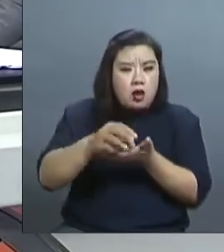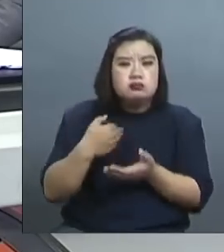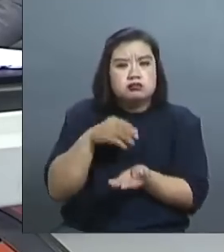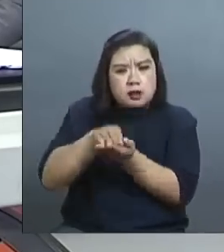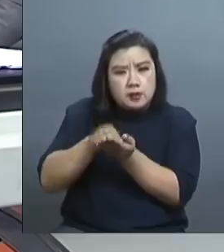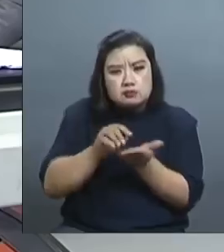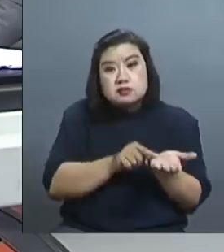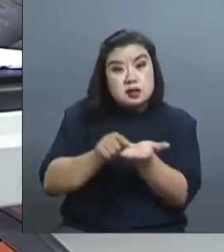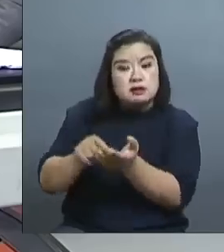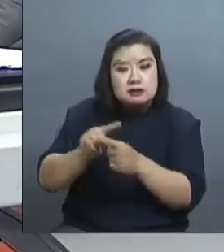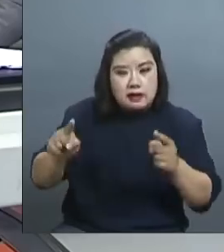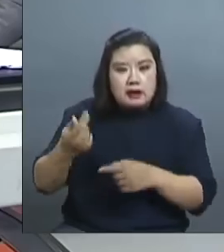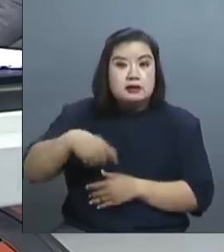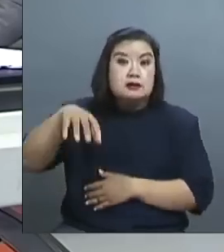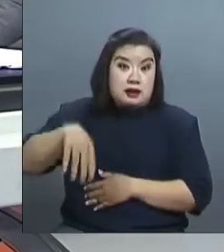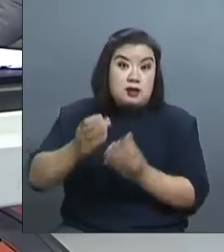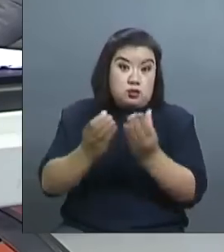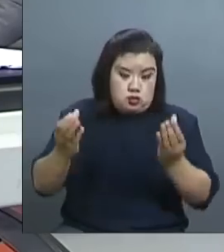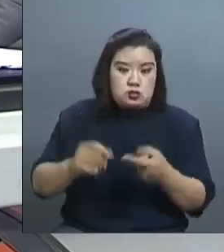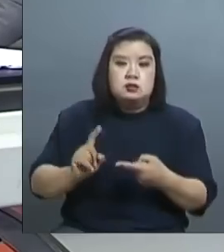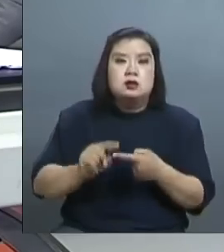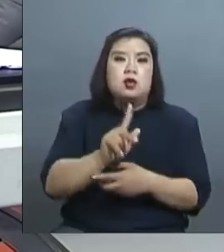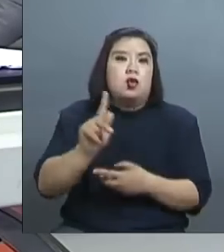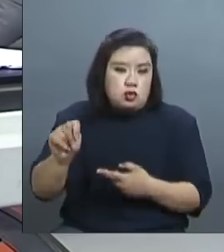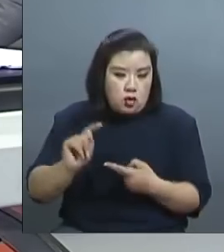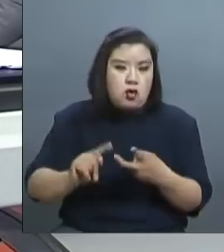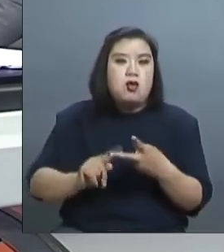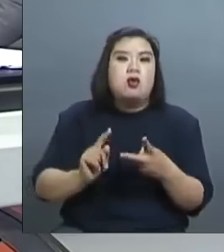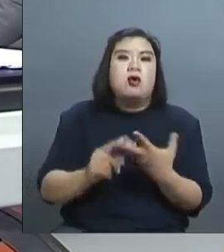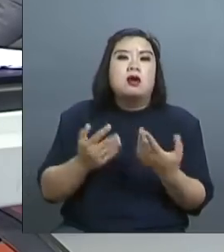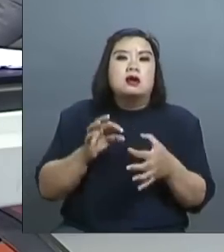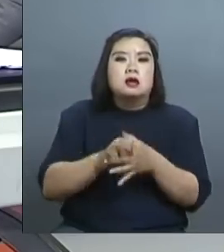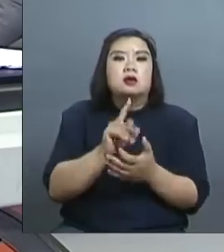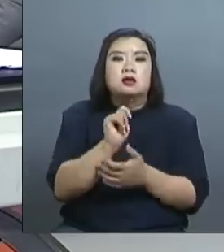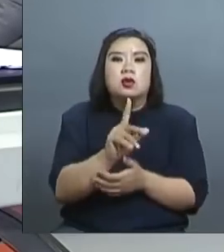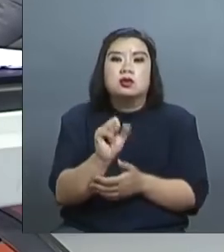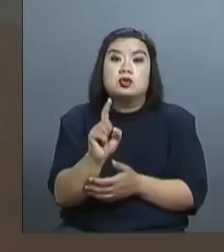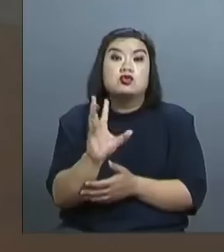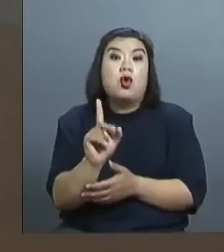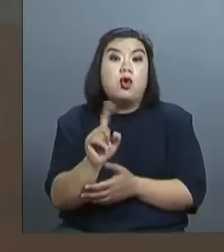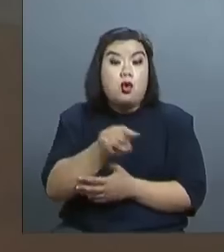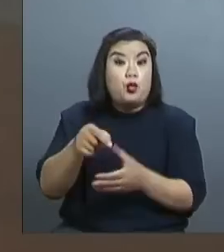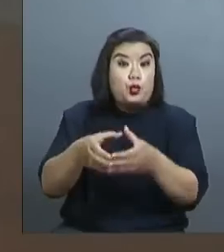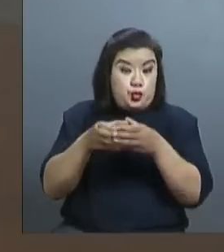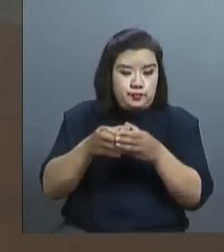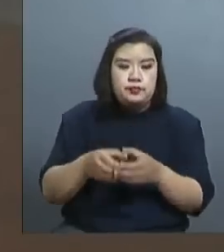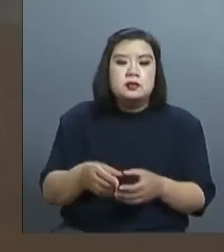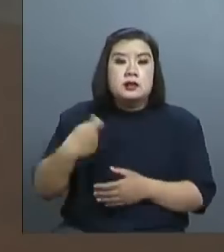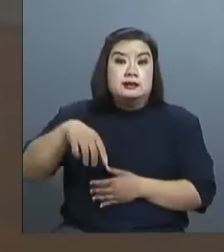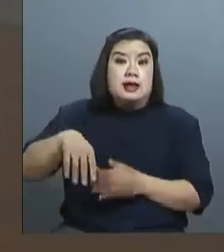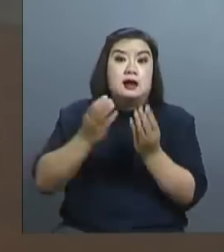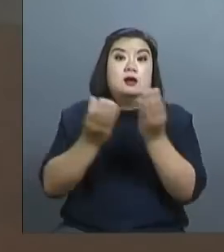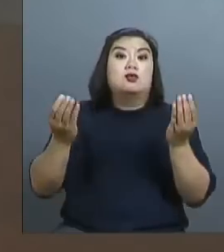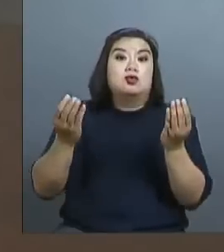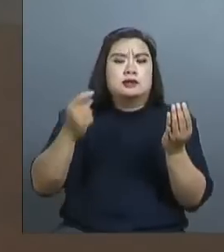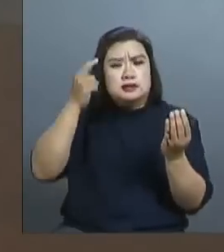รัฐธรรมนูญนั้นทั้งจากคำคัดค้านของกกตหรือว่าจากคำชี้แจงของพรรคไทยรักษาชาติเองนั้นศาลรัฐธรรมนูญก็ลงคำเห็น